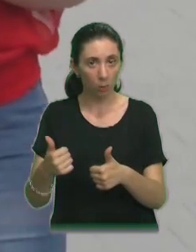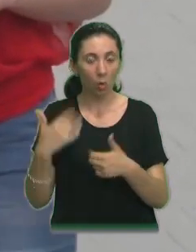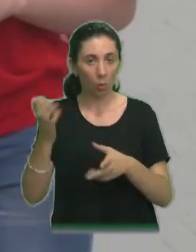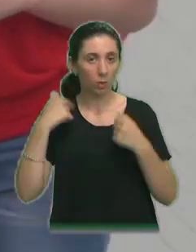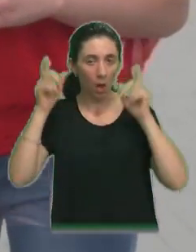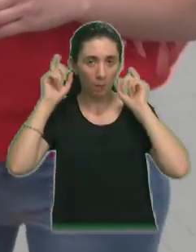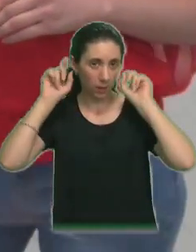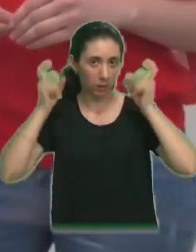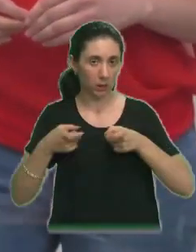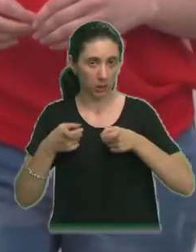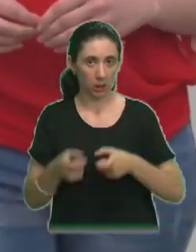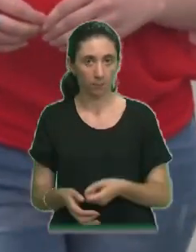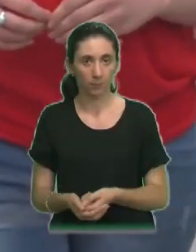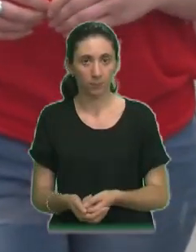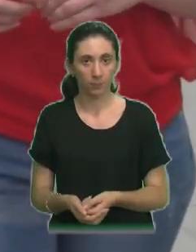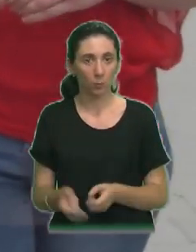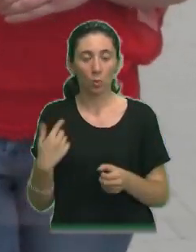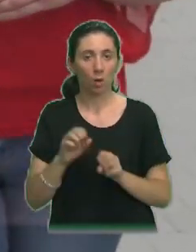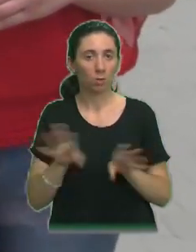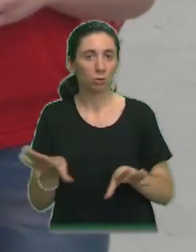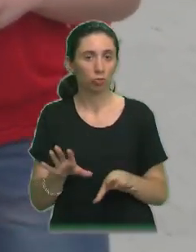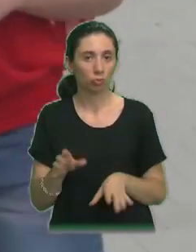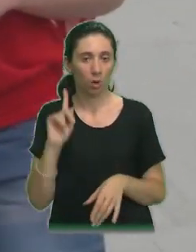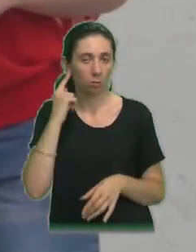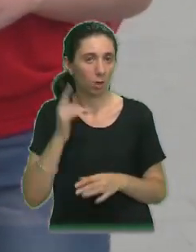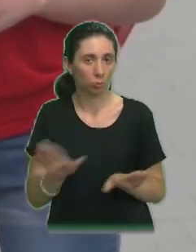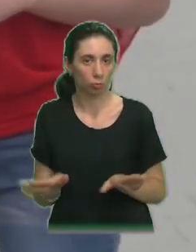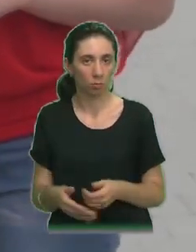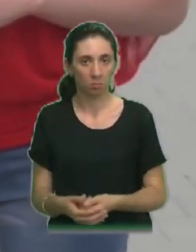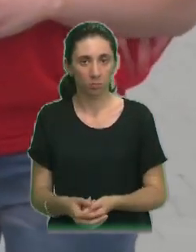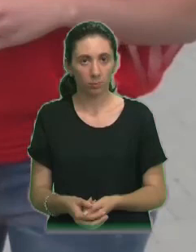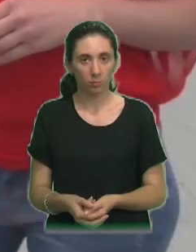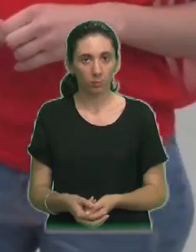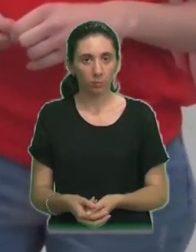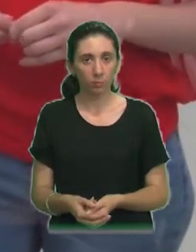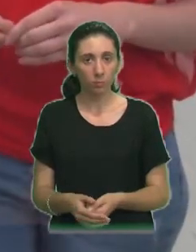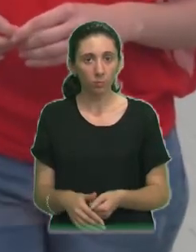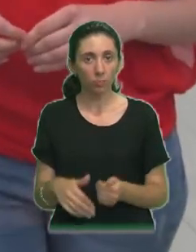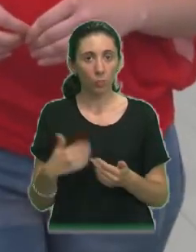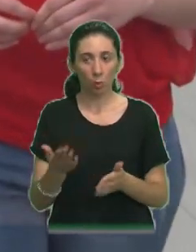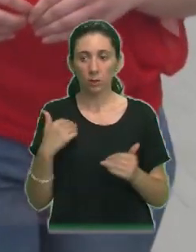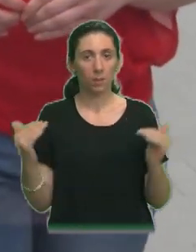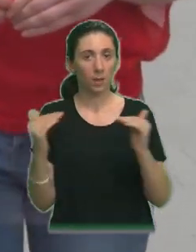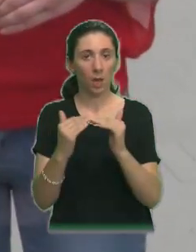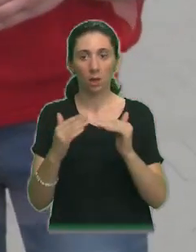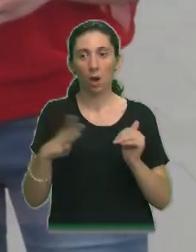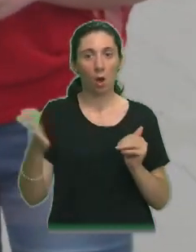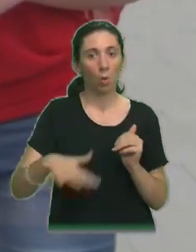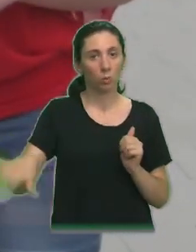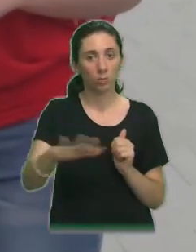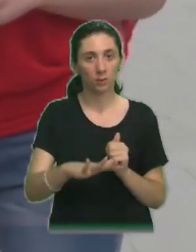i treniramo zajedno i komuniciramo, družimo se i tako. Kad je dođe natjecanje, onda skinem aparatić i onda